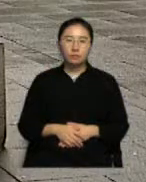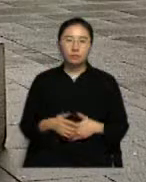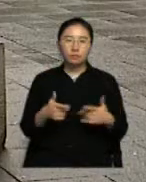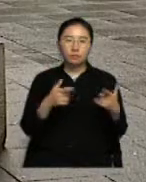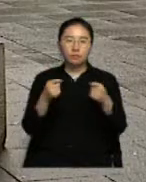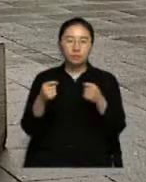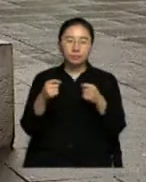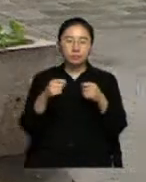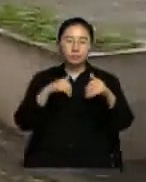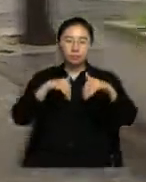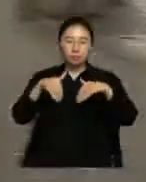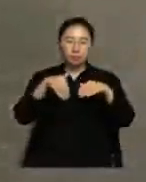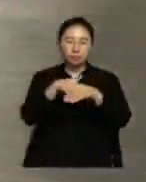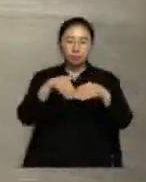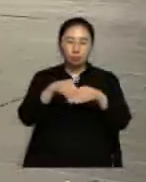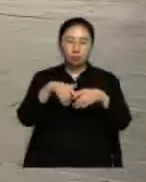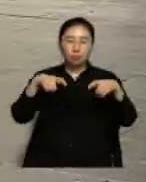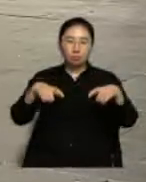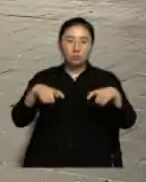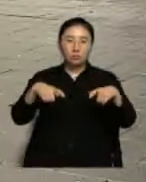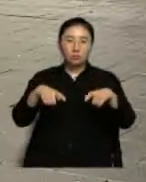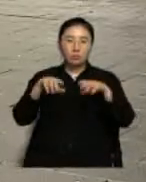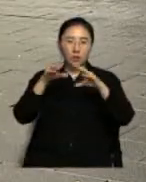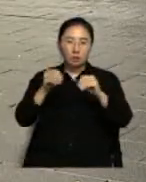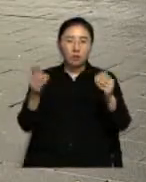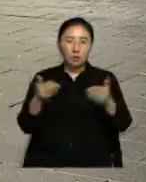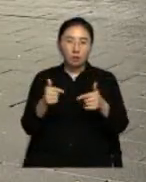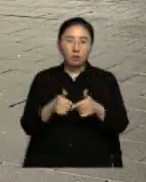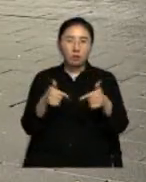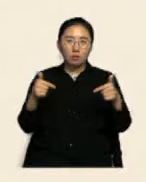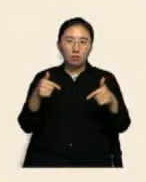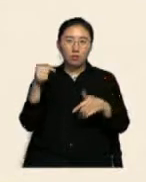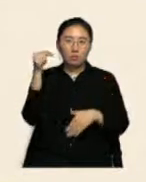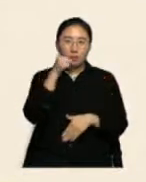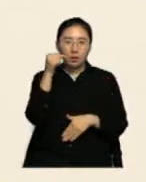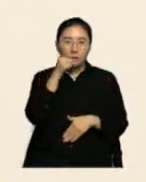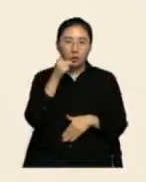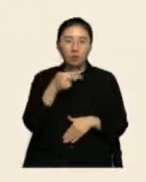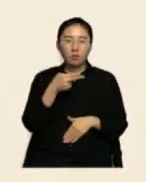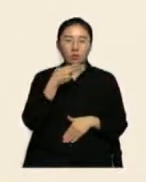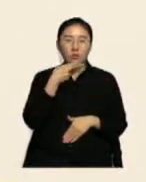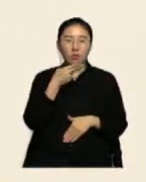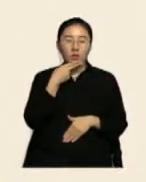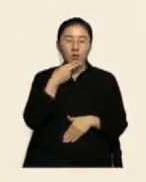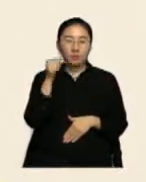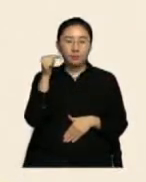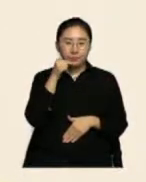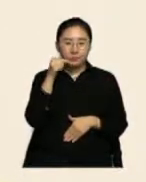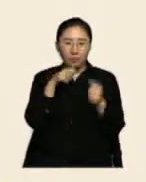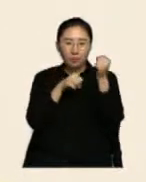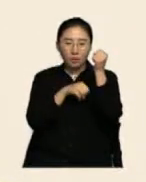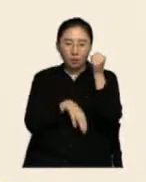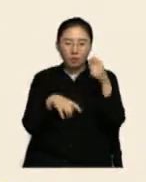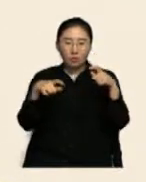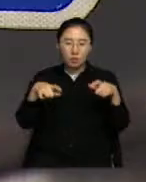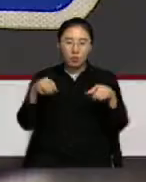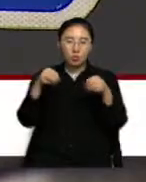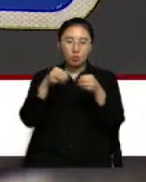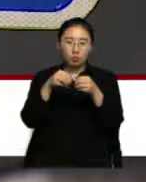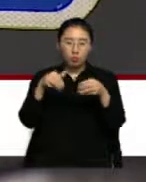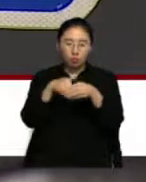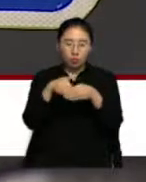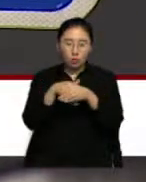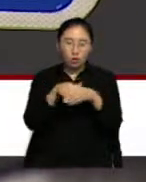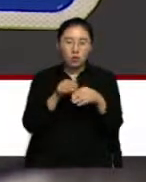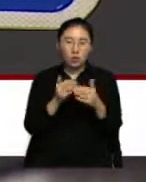이렇게 인사동 문화지구 내 금지 업종이 성행하고 있지만 단속은 전무합니다. 단속 근거는 지역문화진흥법